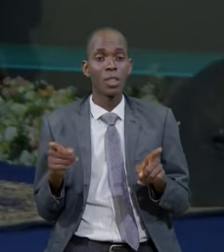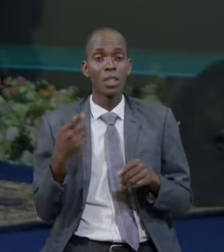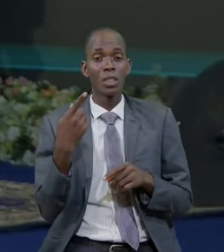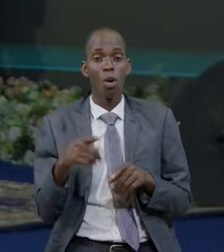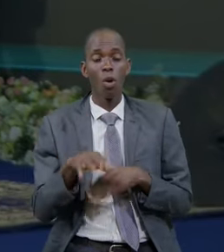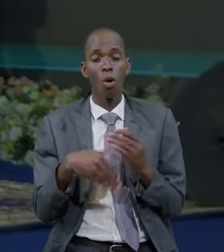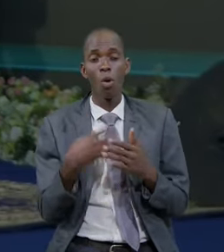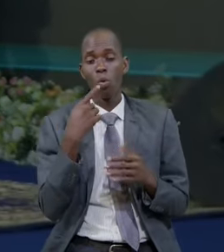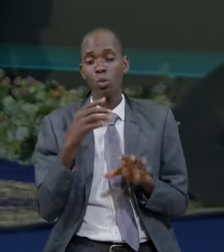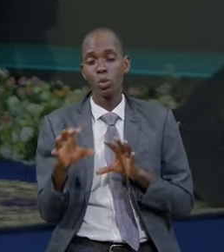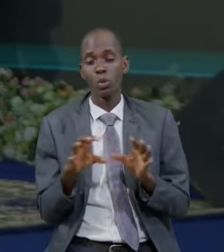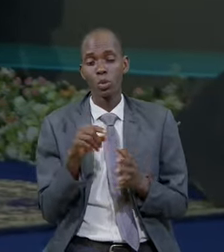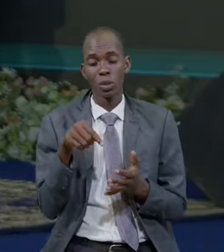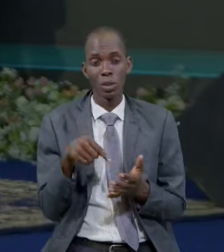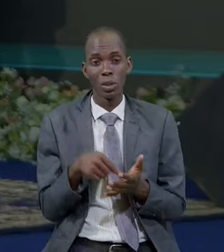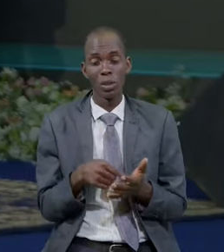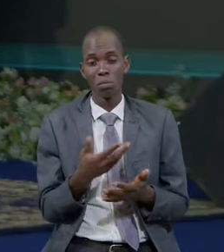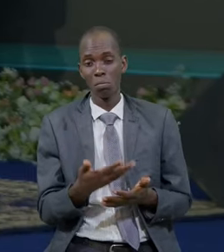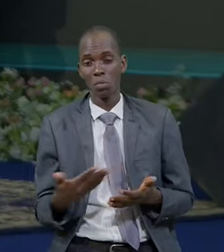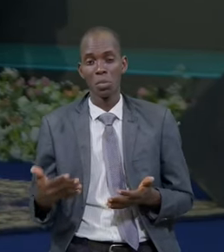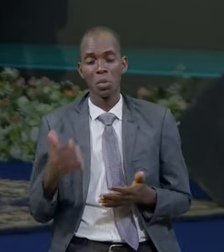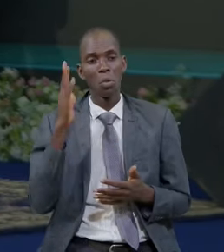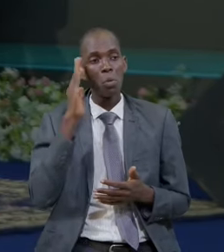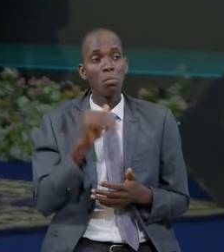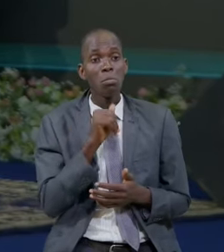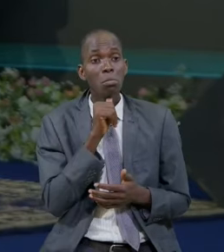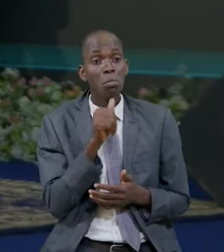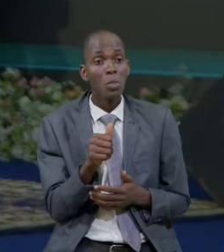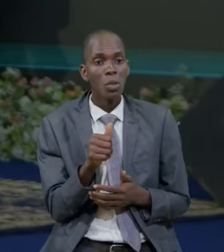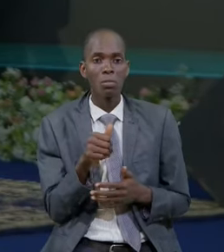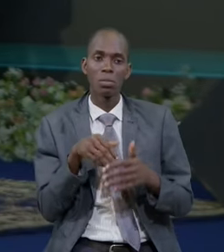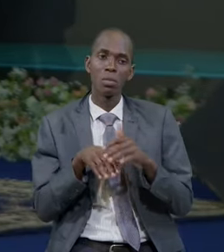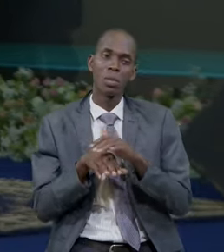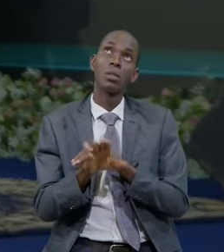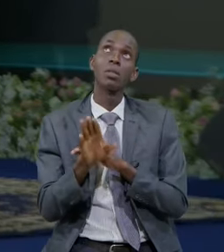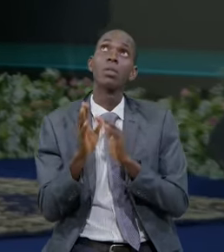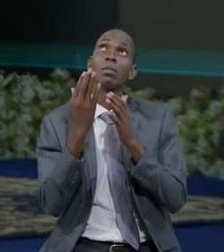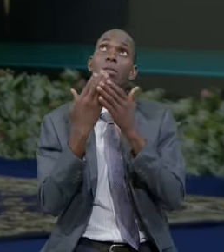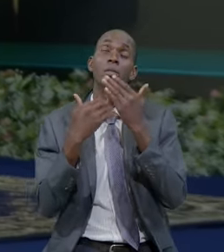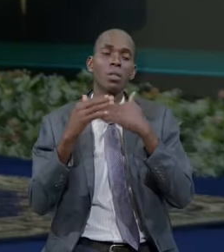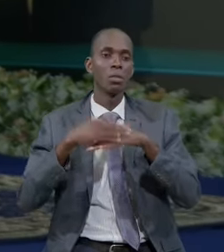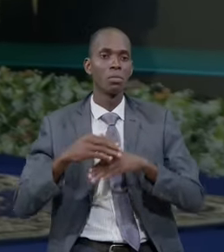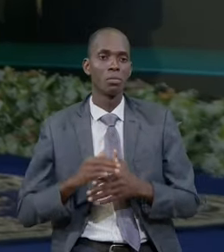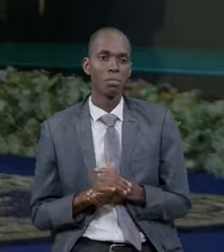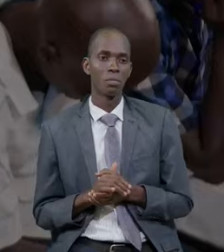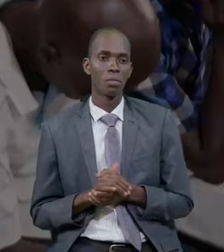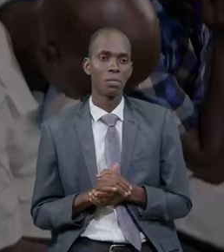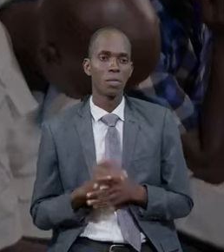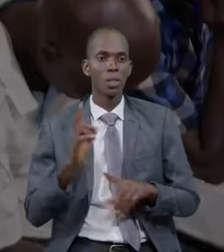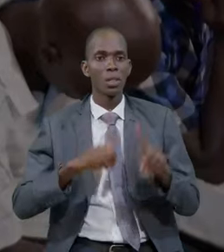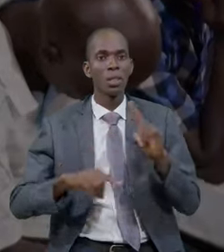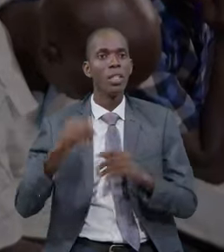telles choses n'hériteront point le royaume de Dieu. Donnez-moi un bon